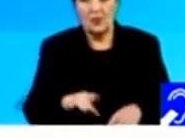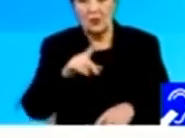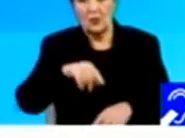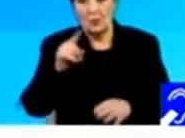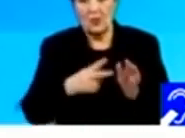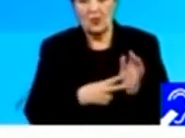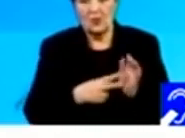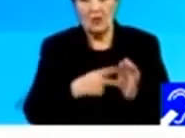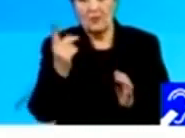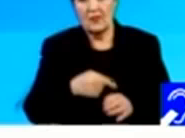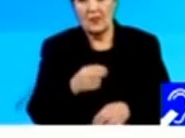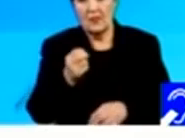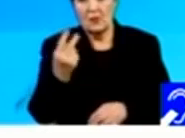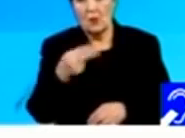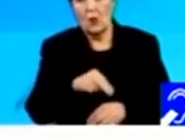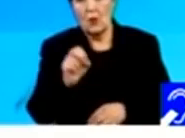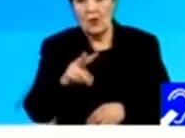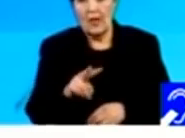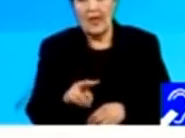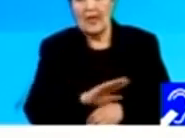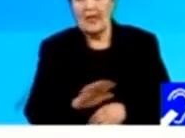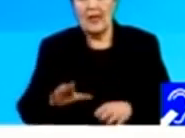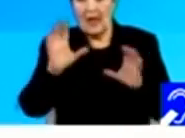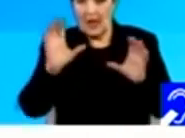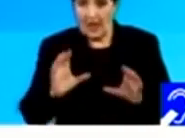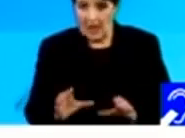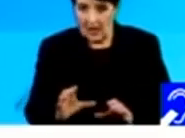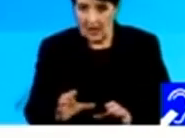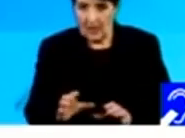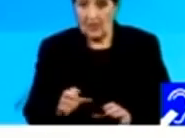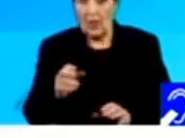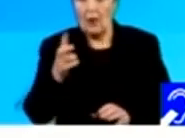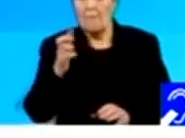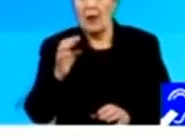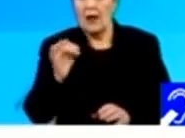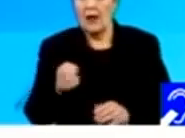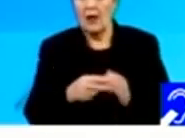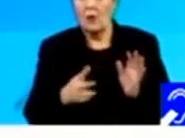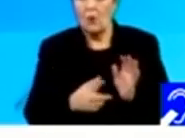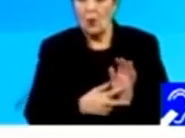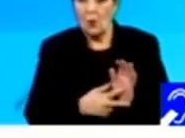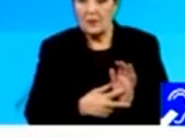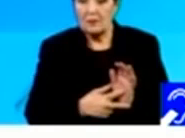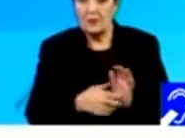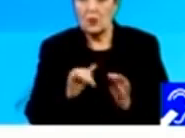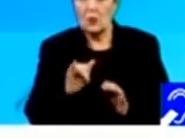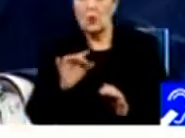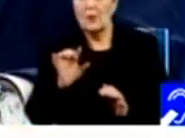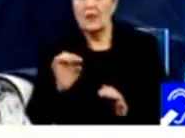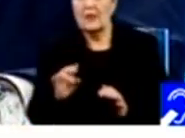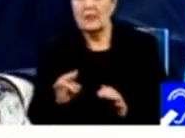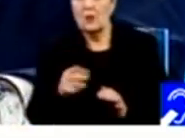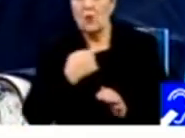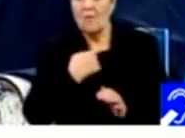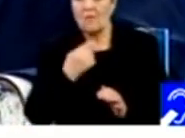din /2018, modifică ilegal PUZ, /18, modifică PUZ-ul, adică planul urbanistic zonal,